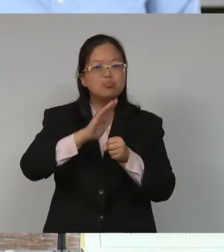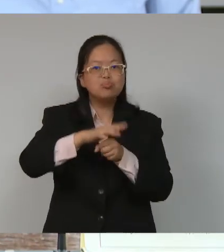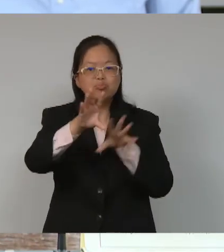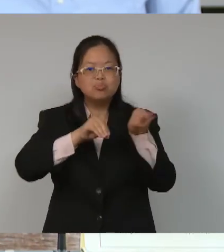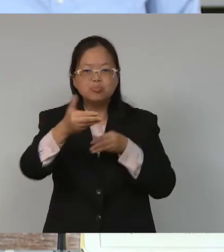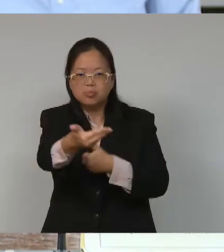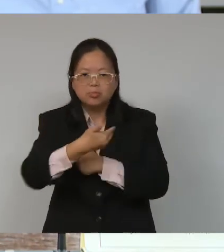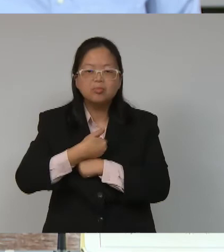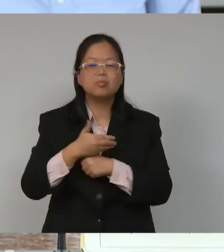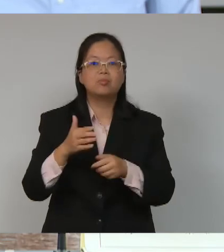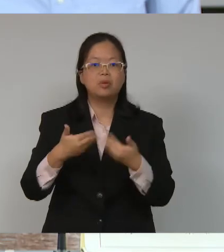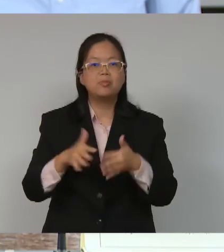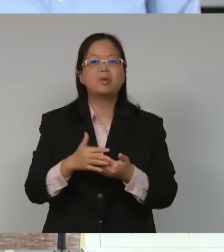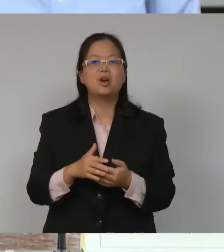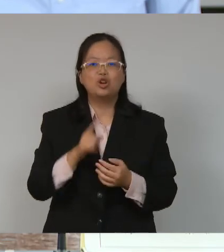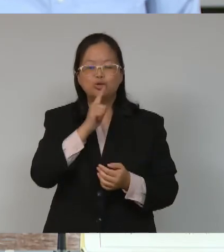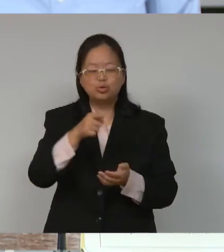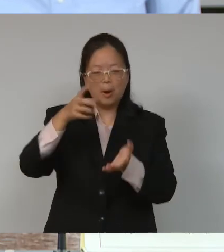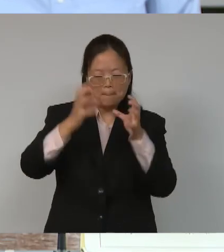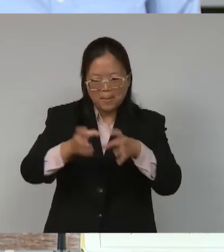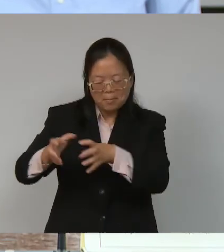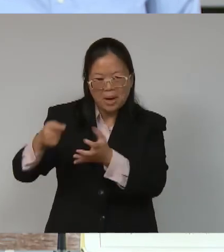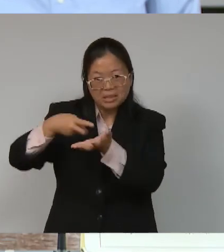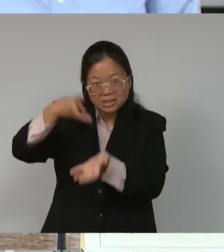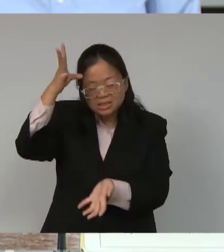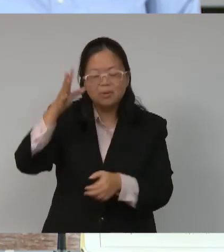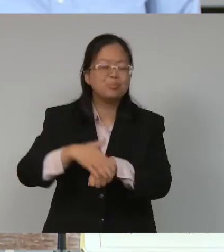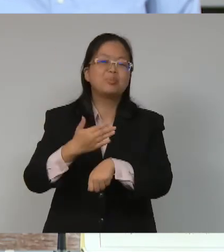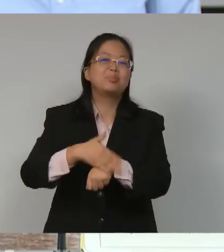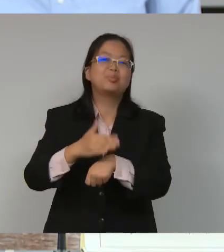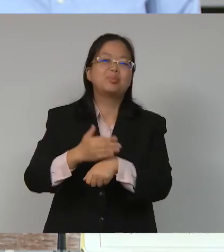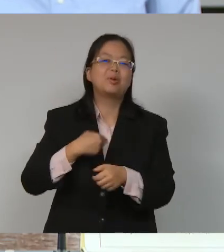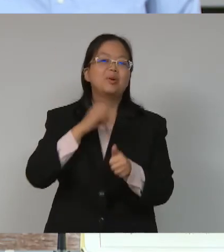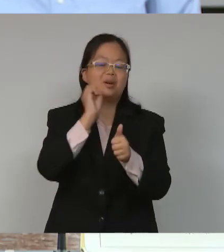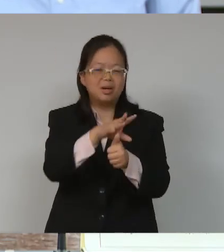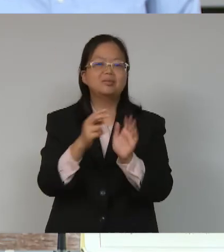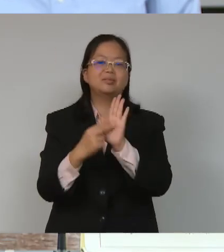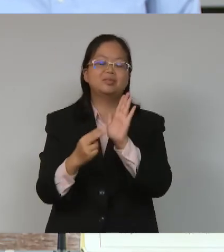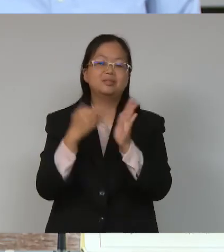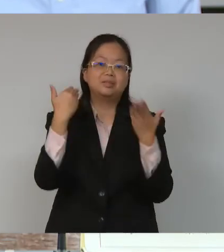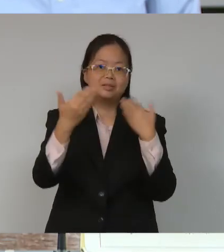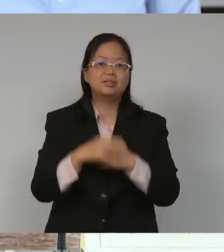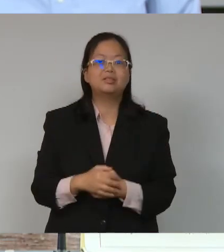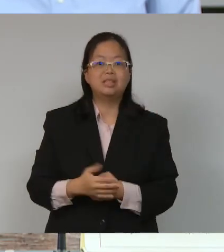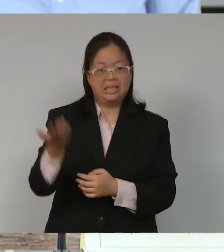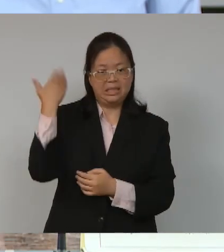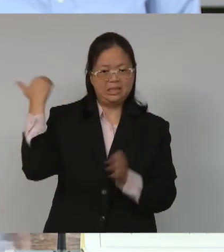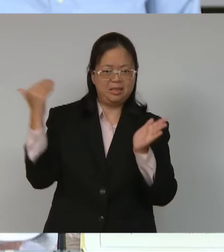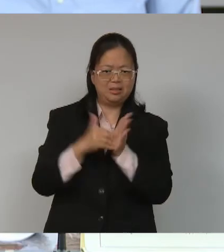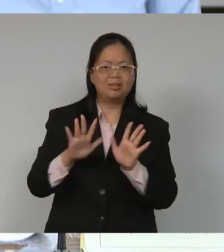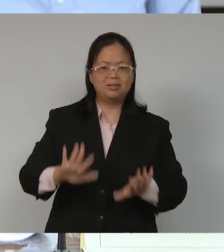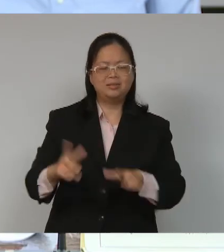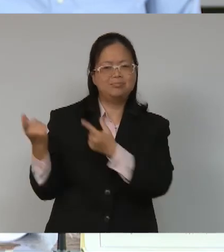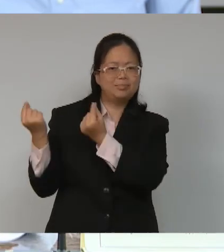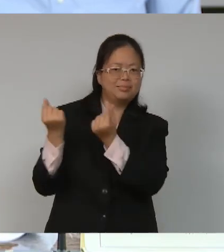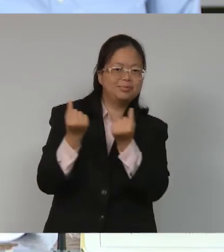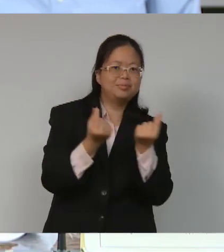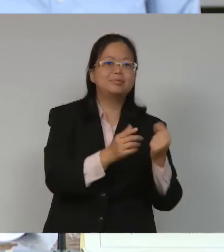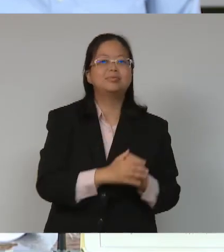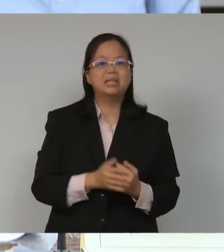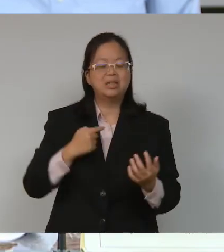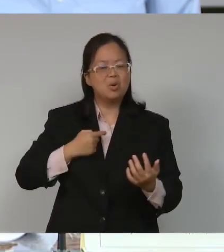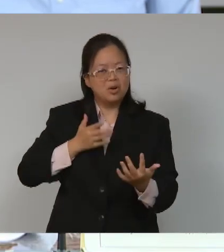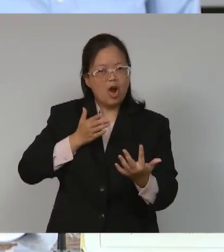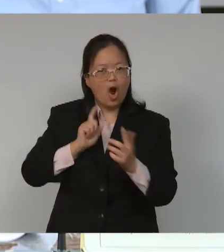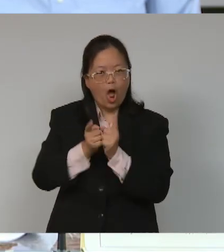个事情，然后我想从过去以来都是这样子一个程序，就没有什么干预的一